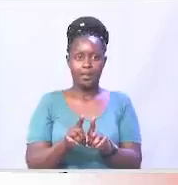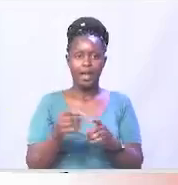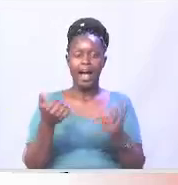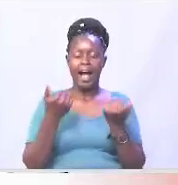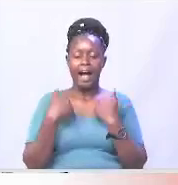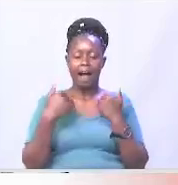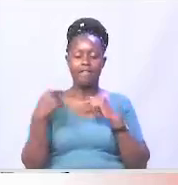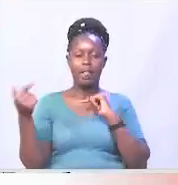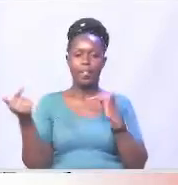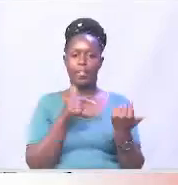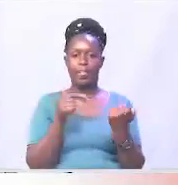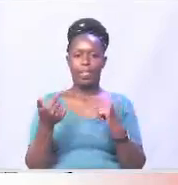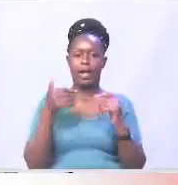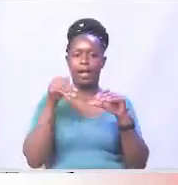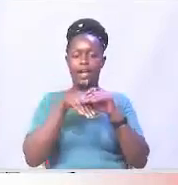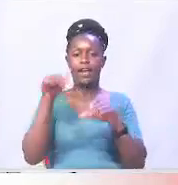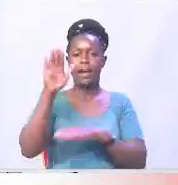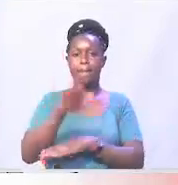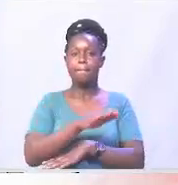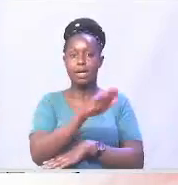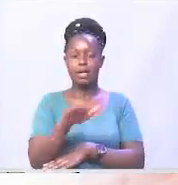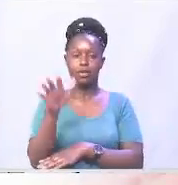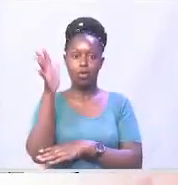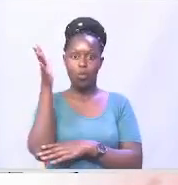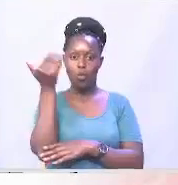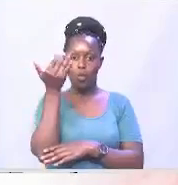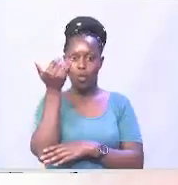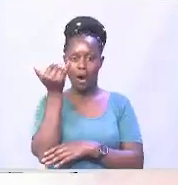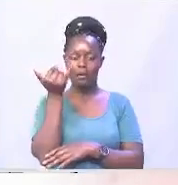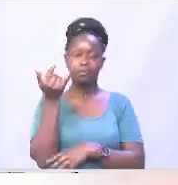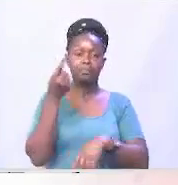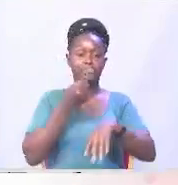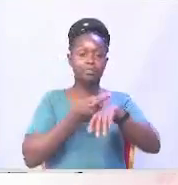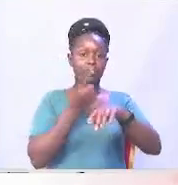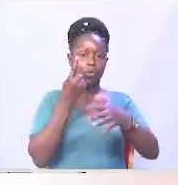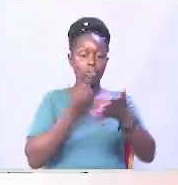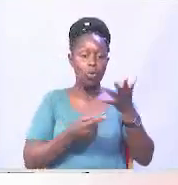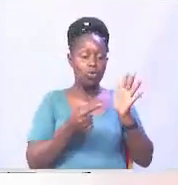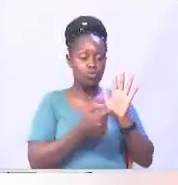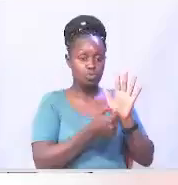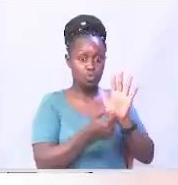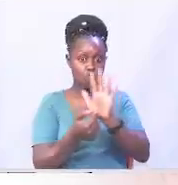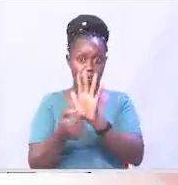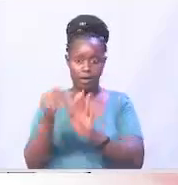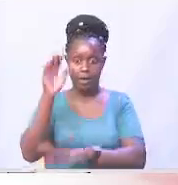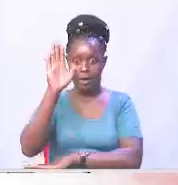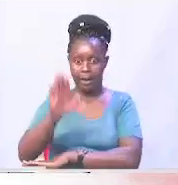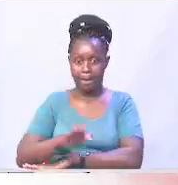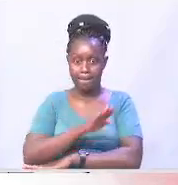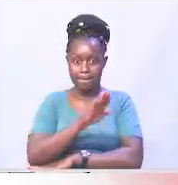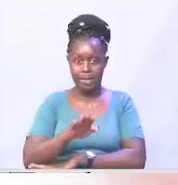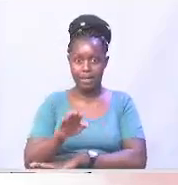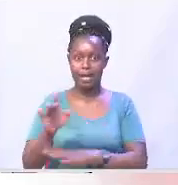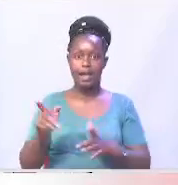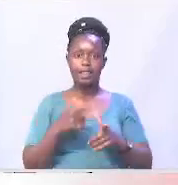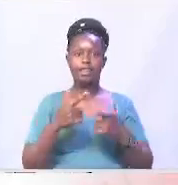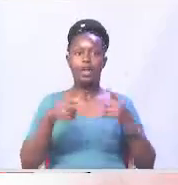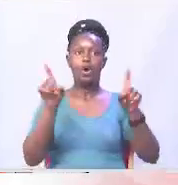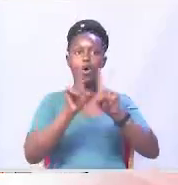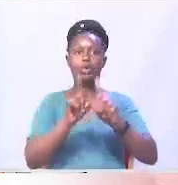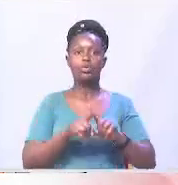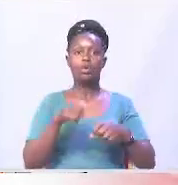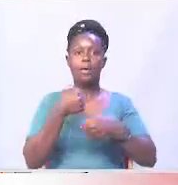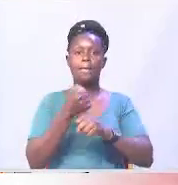vurugu bungeni. Kwa sababu ile ambayo mnaonyesha bungeni, mnafanya pia